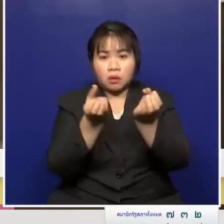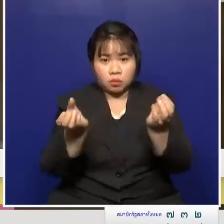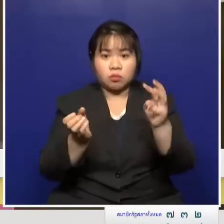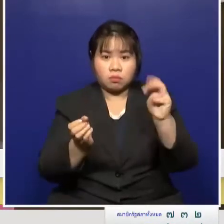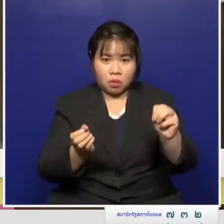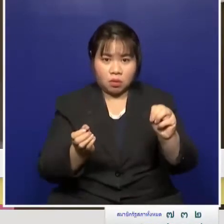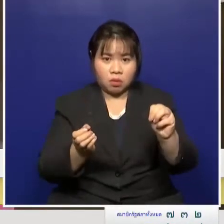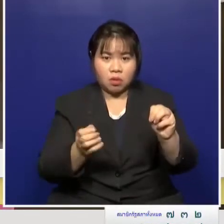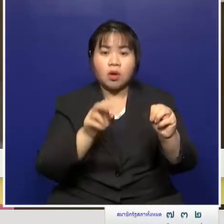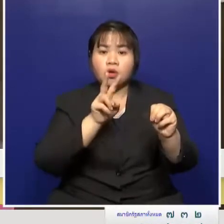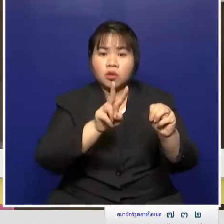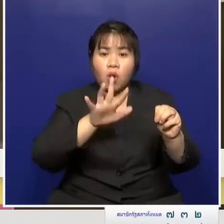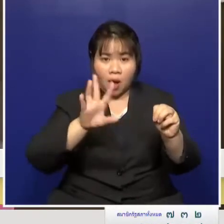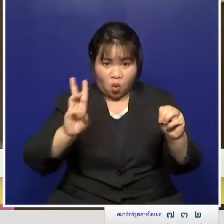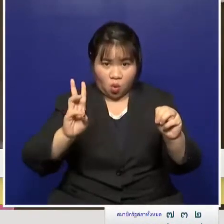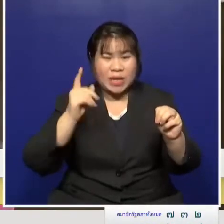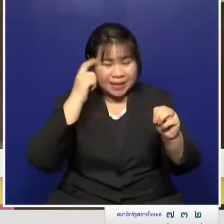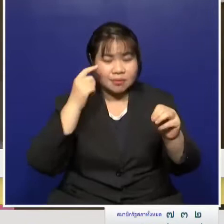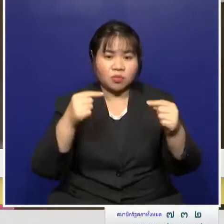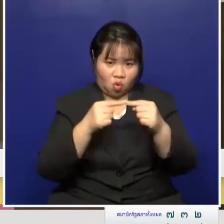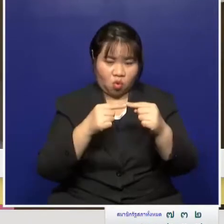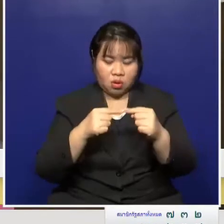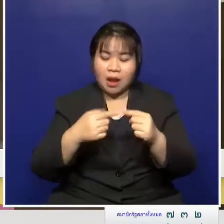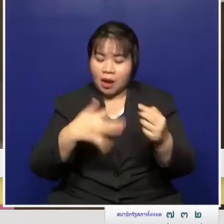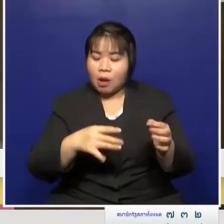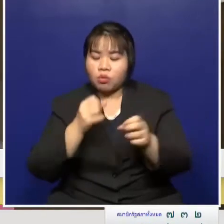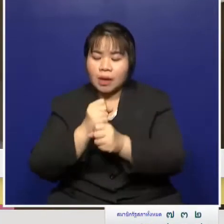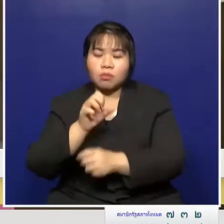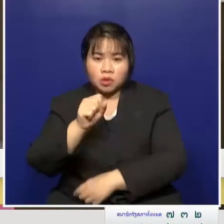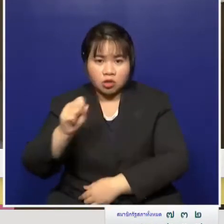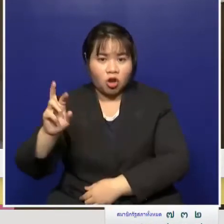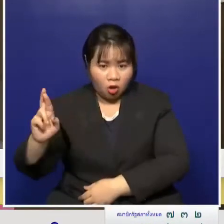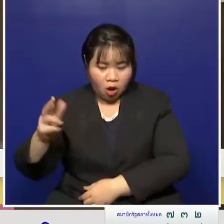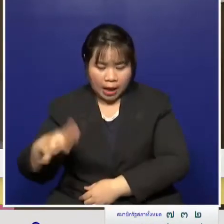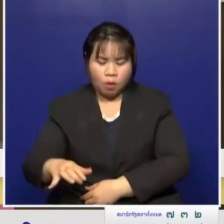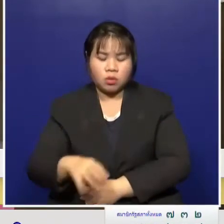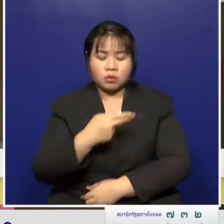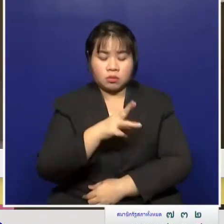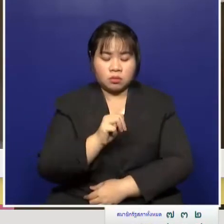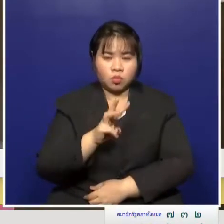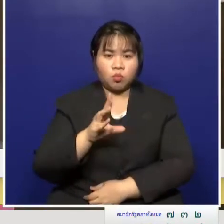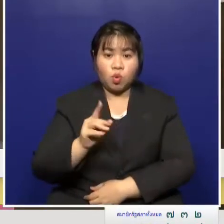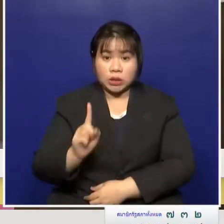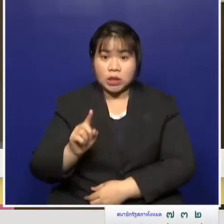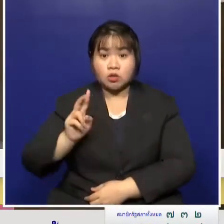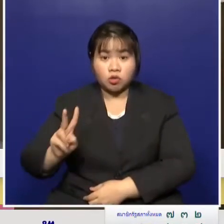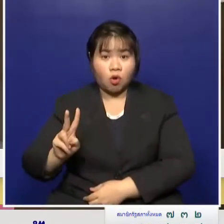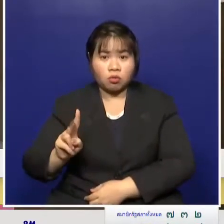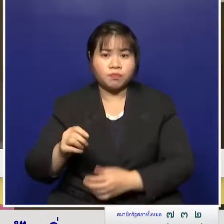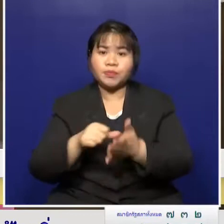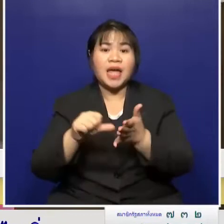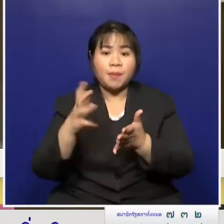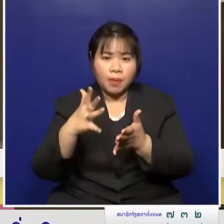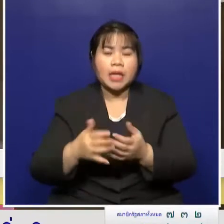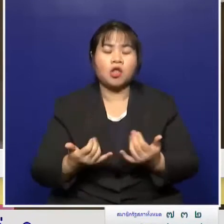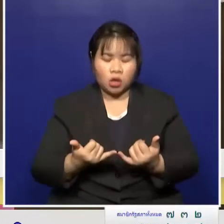รา256ตั้งสร.สสร.และไม่แตะหมวด1หมวด2ถือว่าตรงนี้